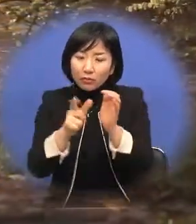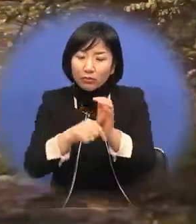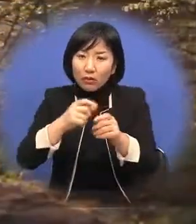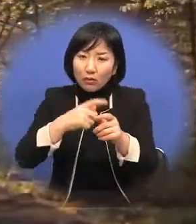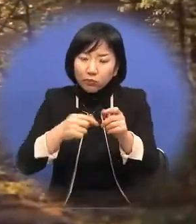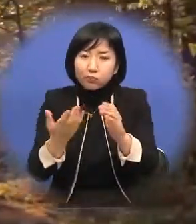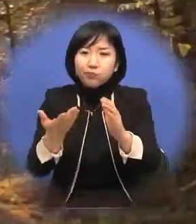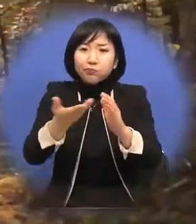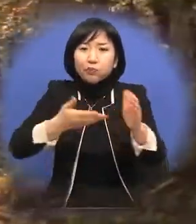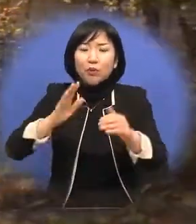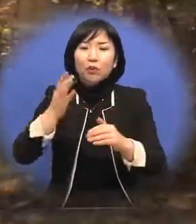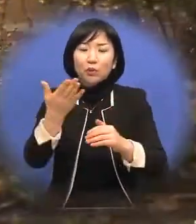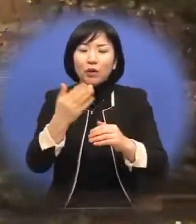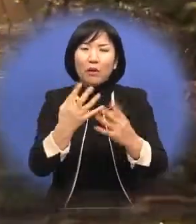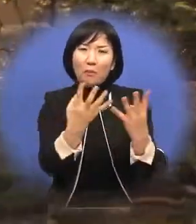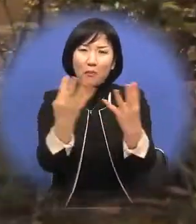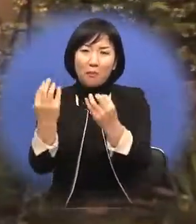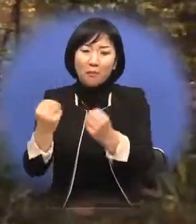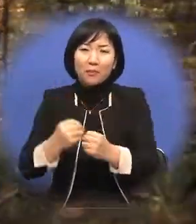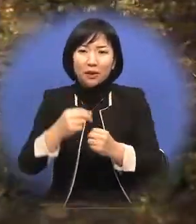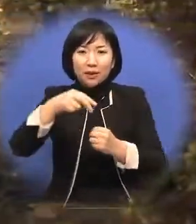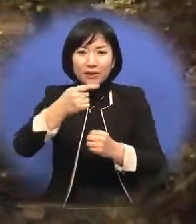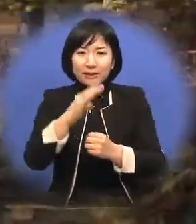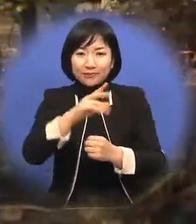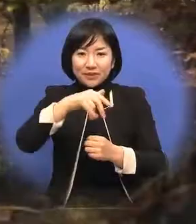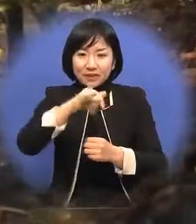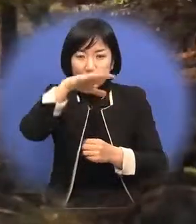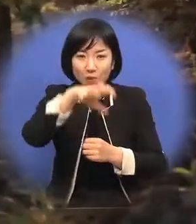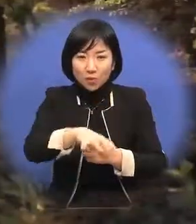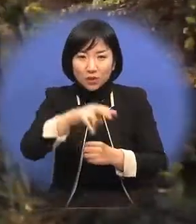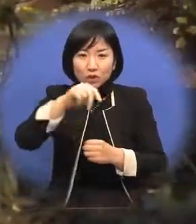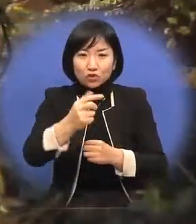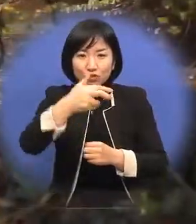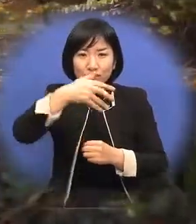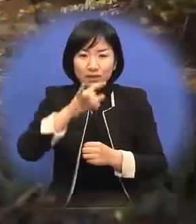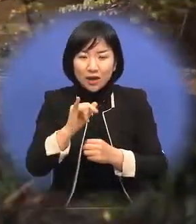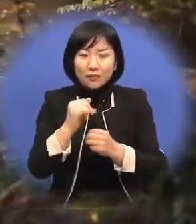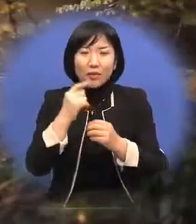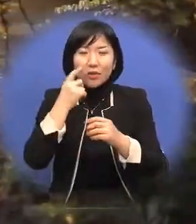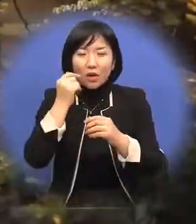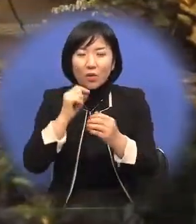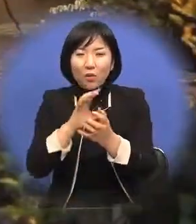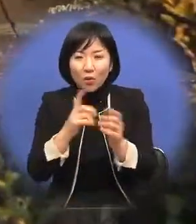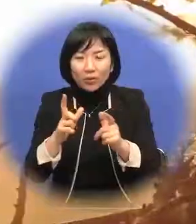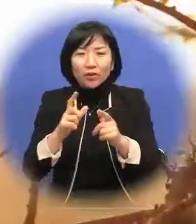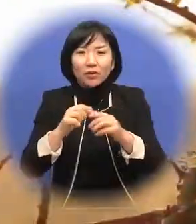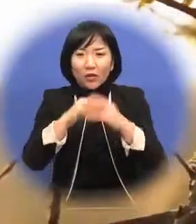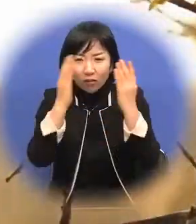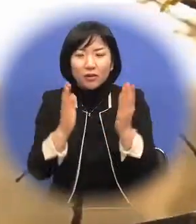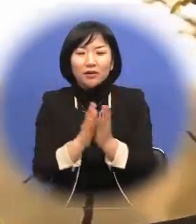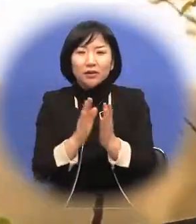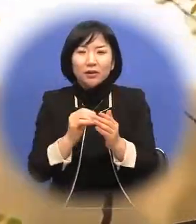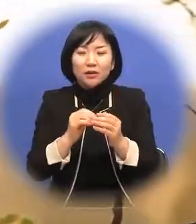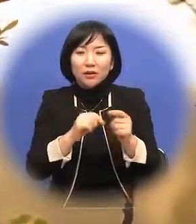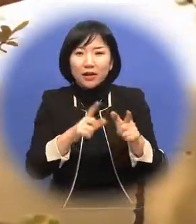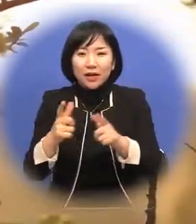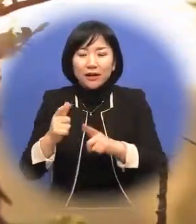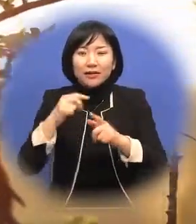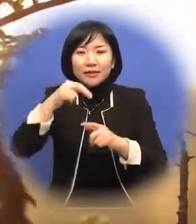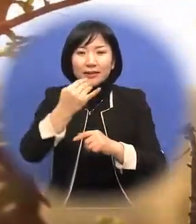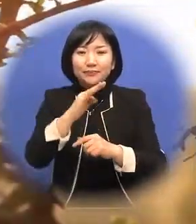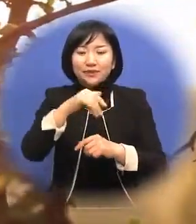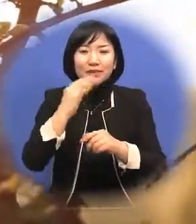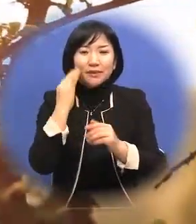변하는 건숲지가 산재했습니다. 숲지에는 순채, 어리연꽃, 통발, 숭이고랭이 등 다양한